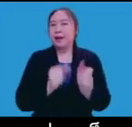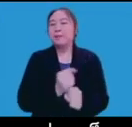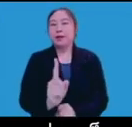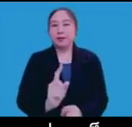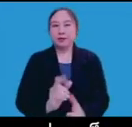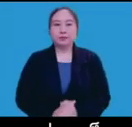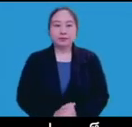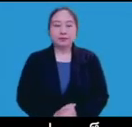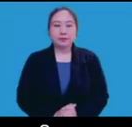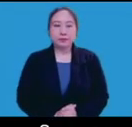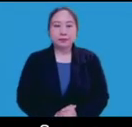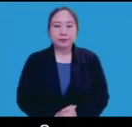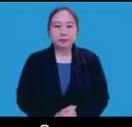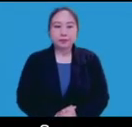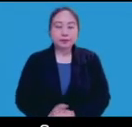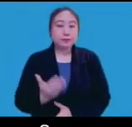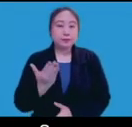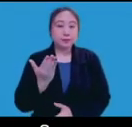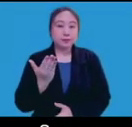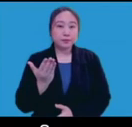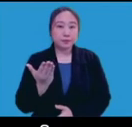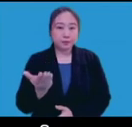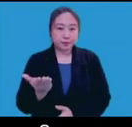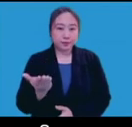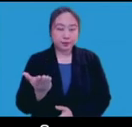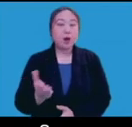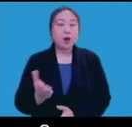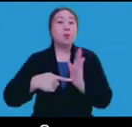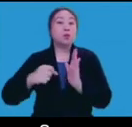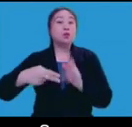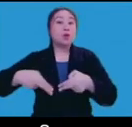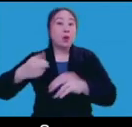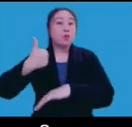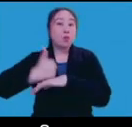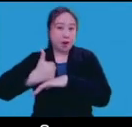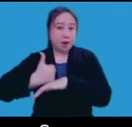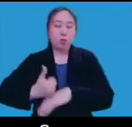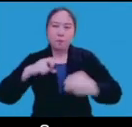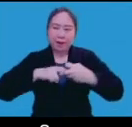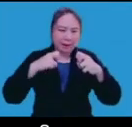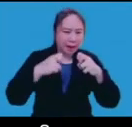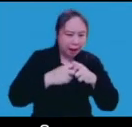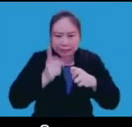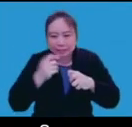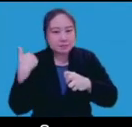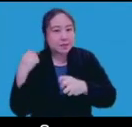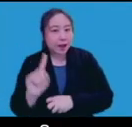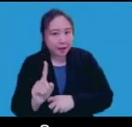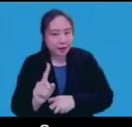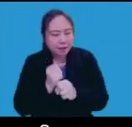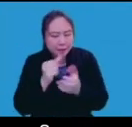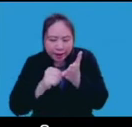ไร ครับอันนี้ขอเชิญทางทีมท่านผู้ว่าได้ไหมครับว่าปัญหาการใช้งานจริงเป็นอย่างไรบ้างครับ